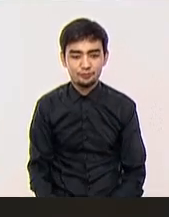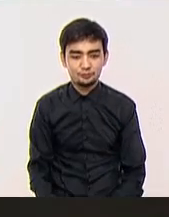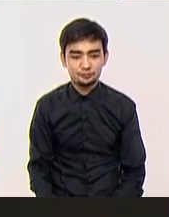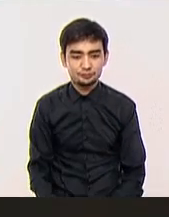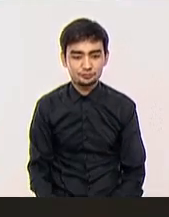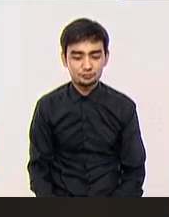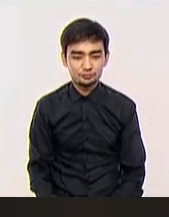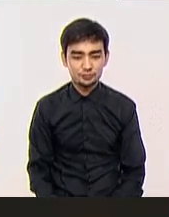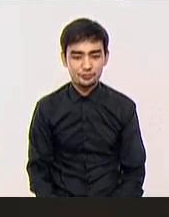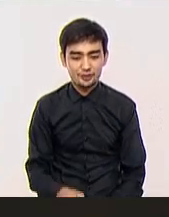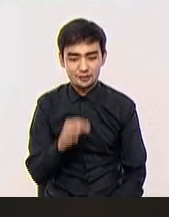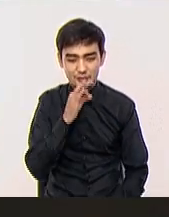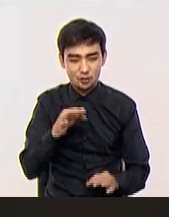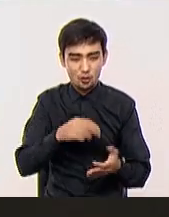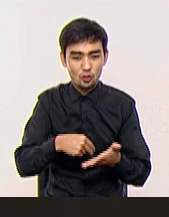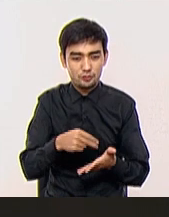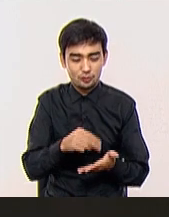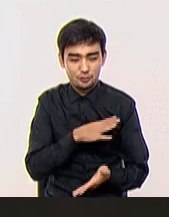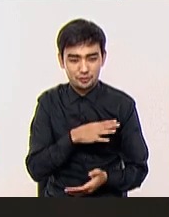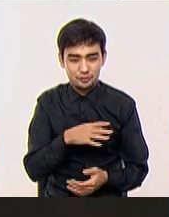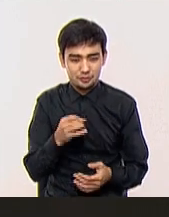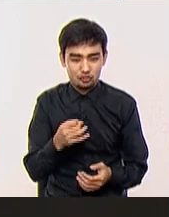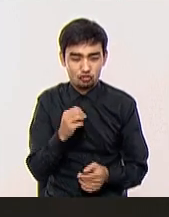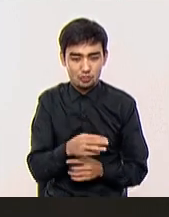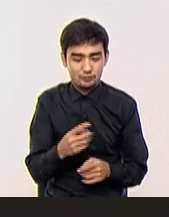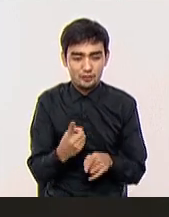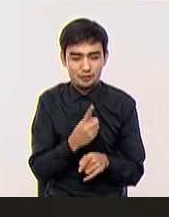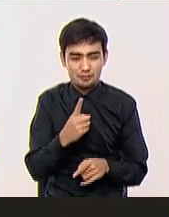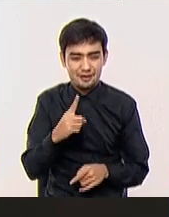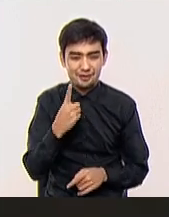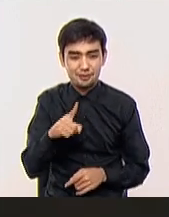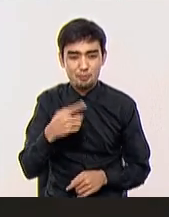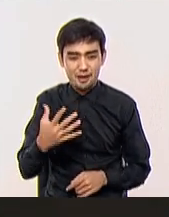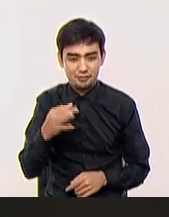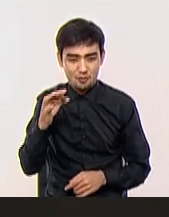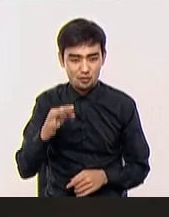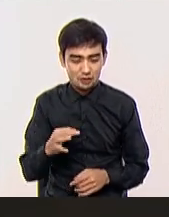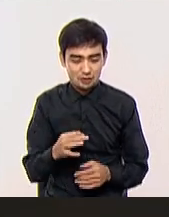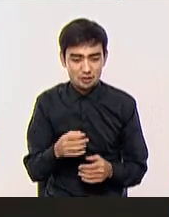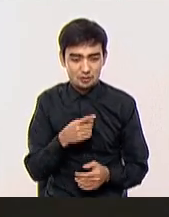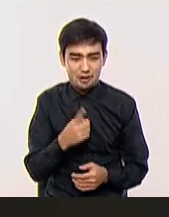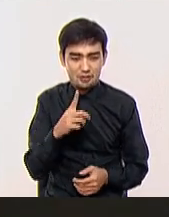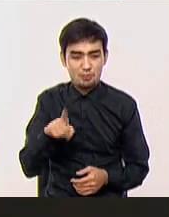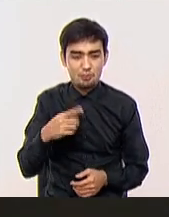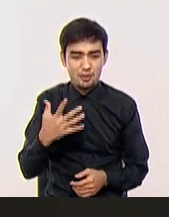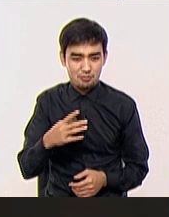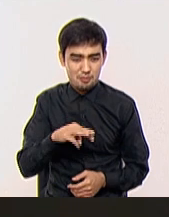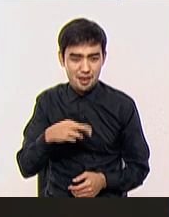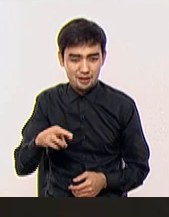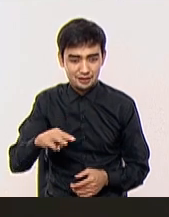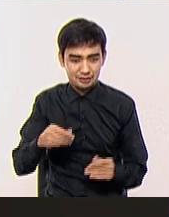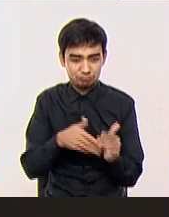В результате лекарства закуплены на 1,5 миллиарда. Өз бағасынан қымбатқа сатылғандықтан 1,5 миллиард теңге мақсатсыз жұмсалған.